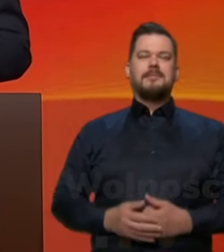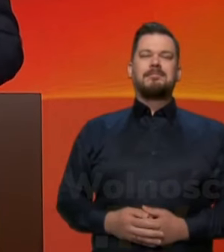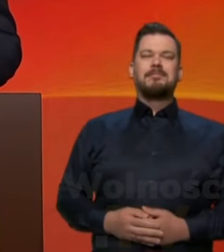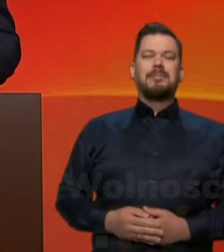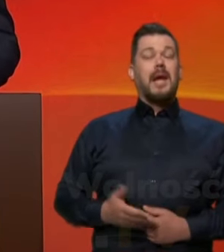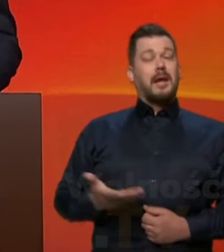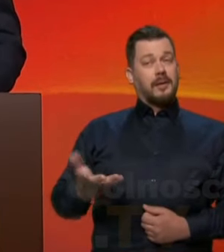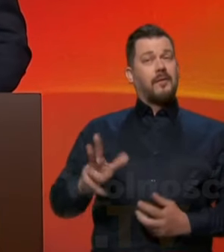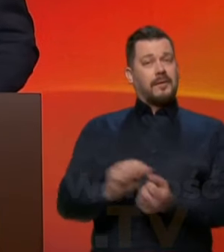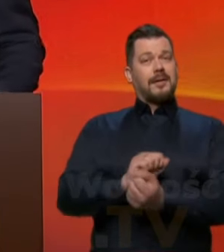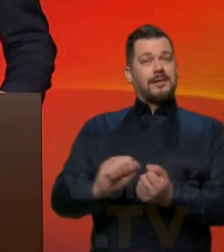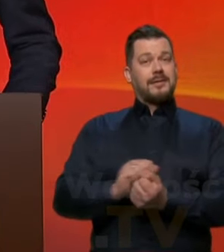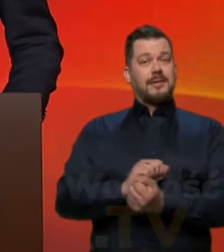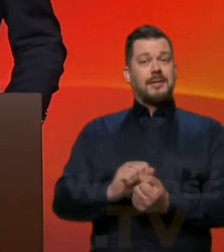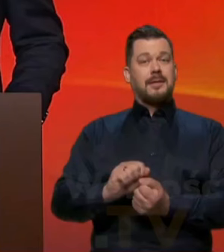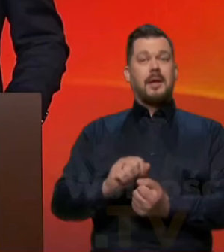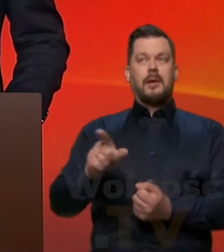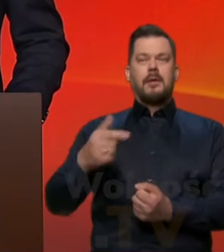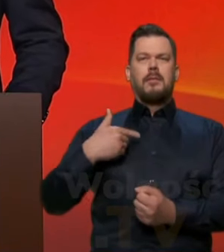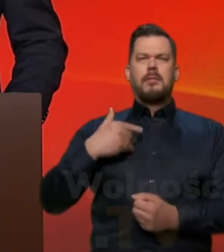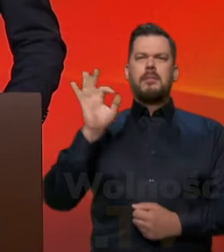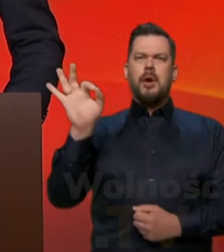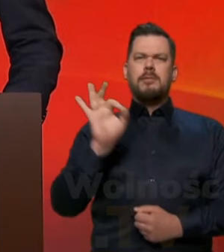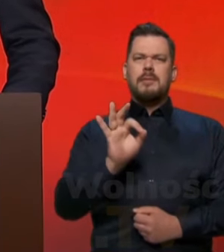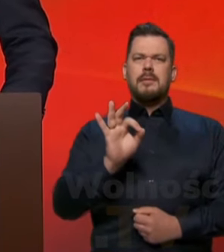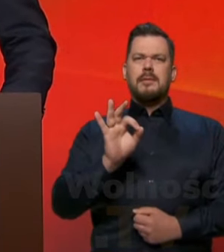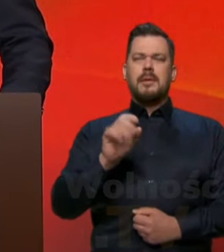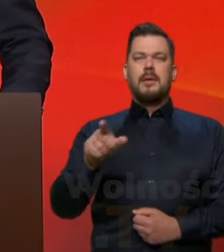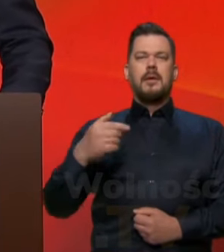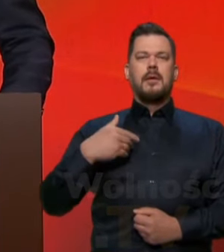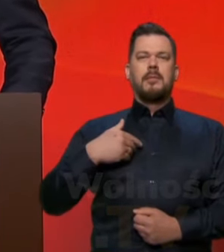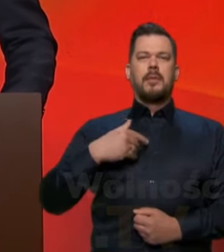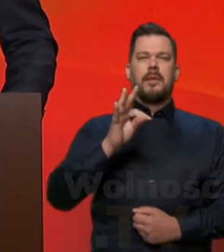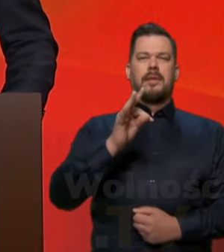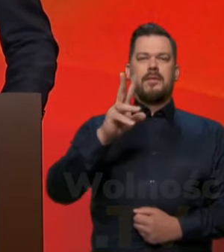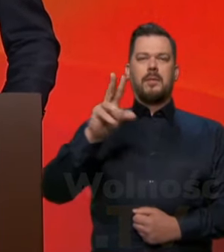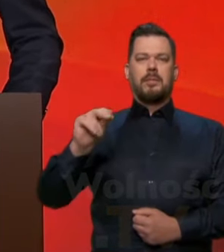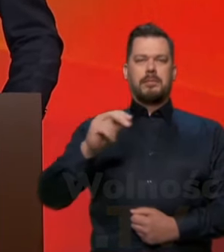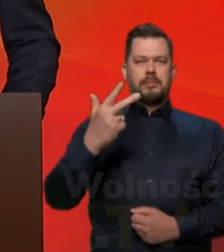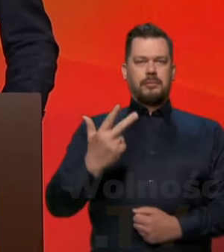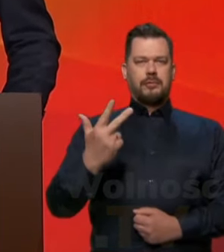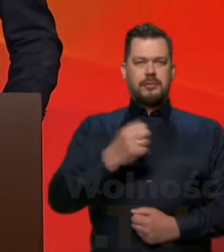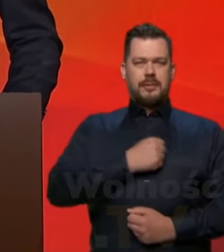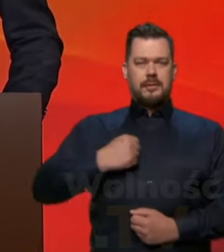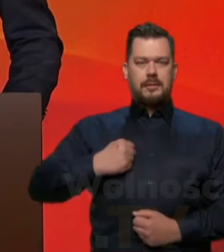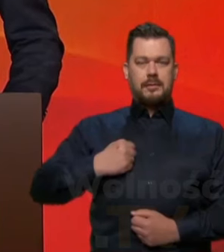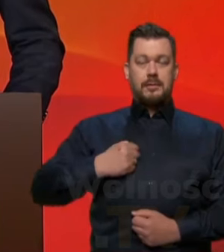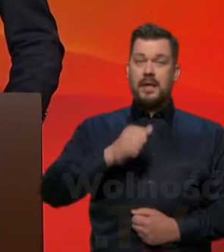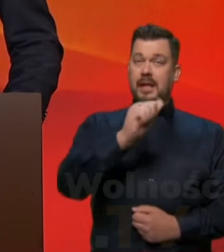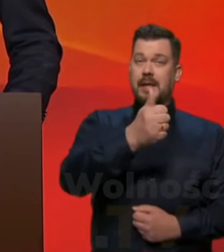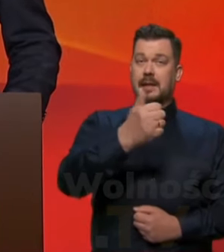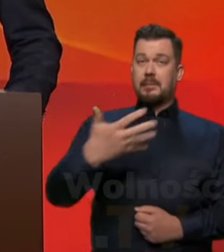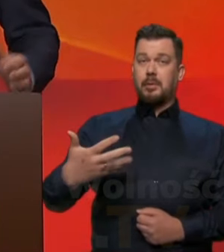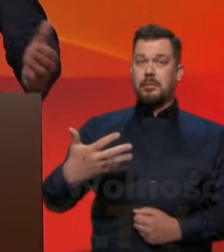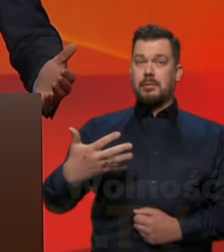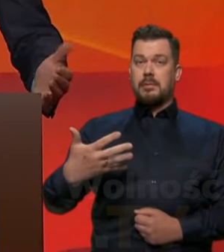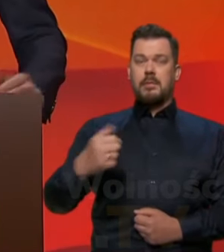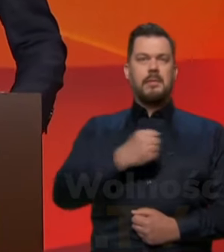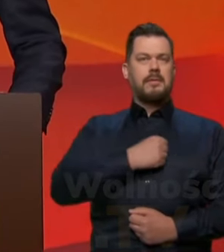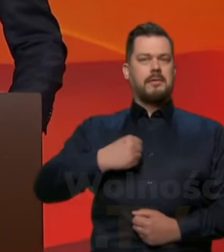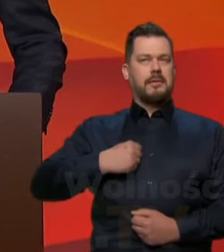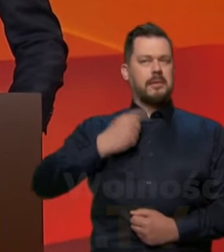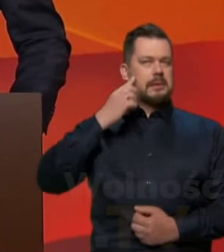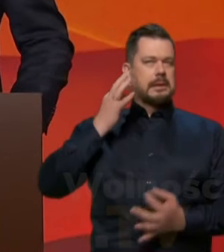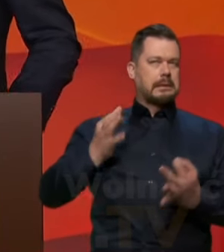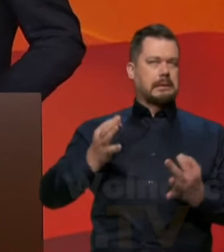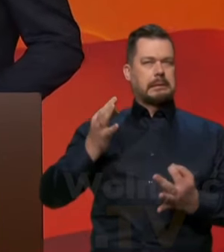jest o co walczyć, bo jak pokazują wyniki sondażu przeprowadzonego na zlecenie TVP3 Warszawa, 1/5 mieszkańców stolicy nie wie